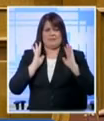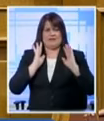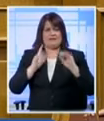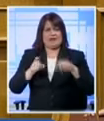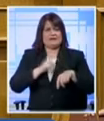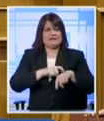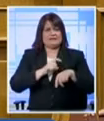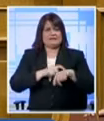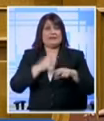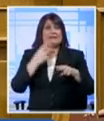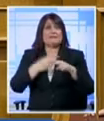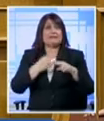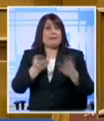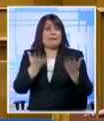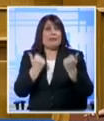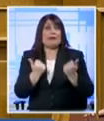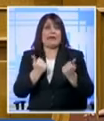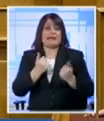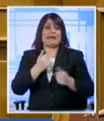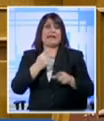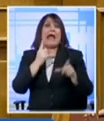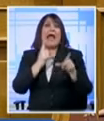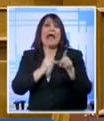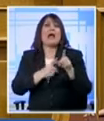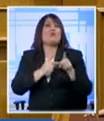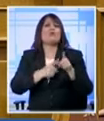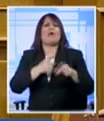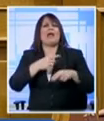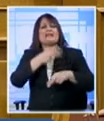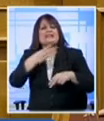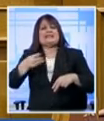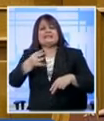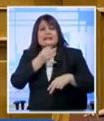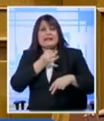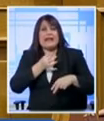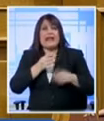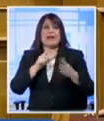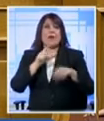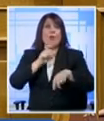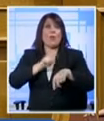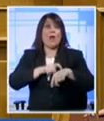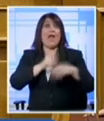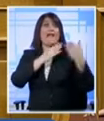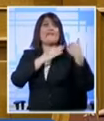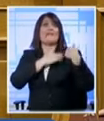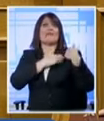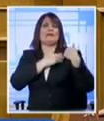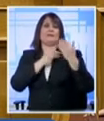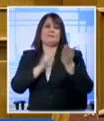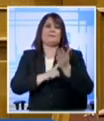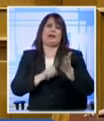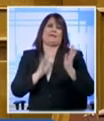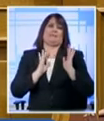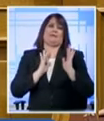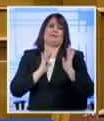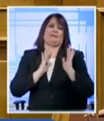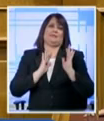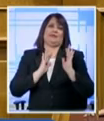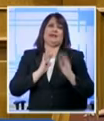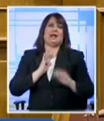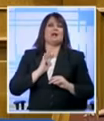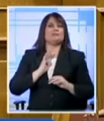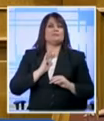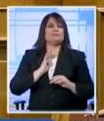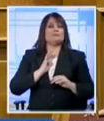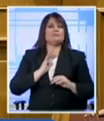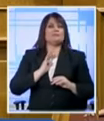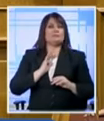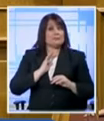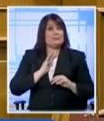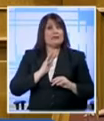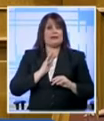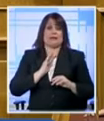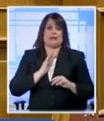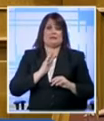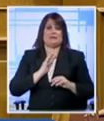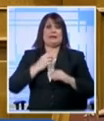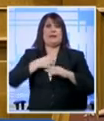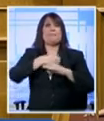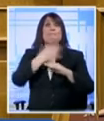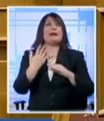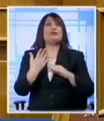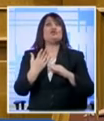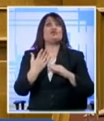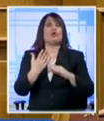ώρα. Αυτή είναι η ώρα ευθύνης κυρίως για τη συμπολίτευση, κυρίως για σας το